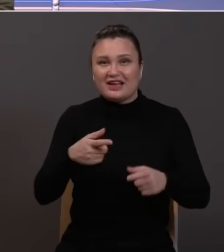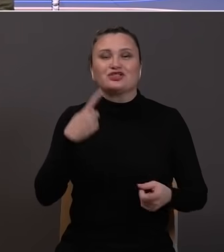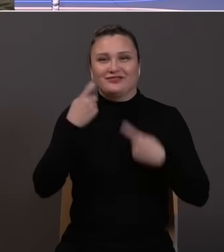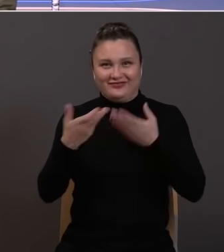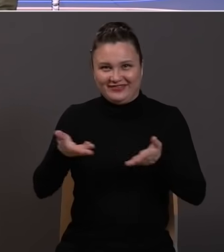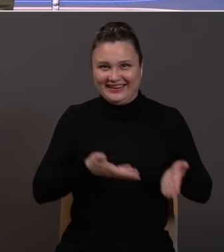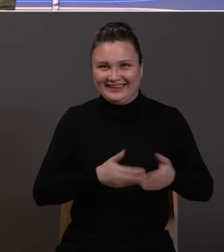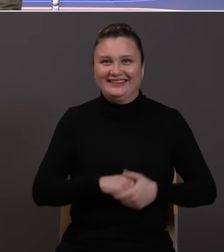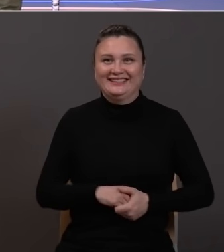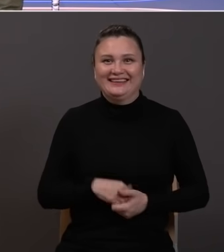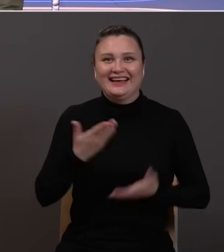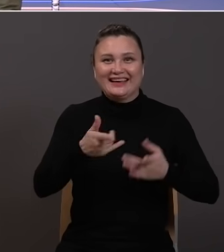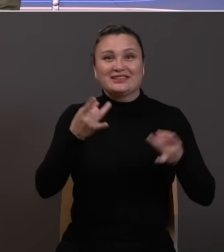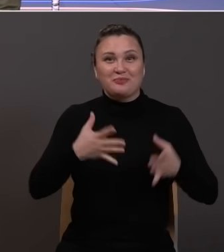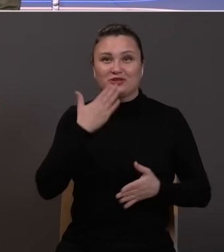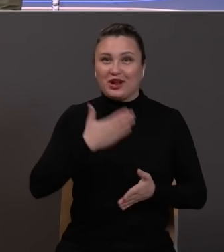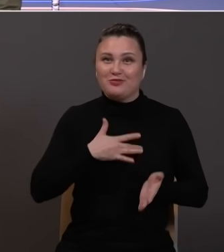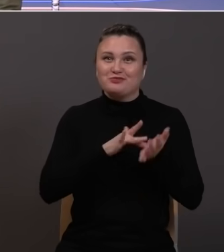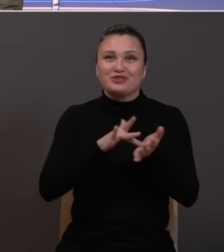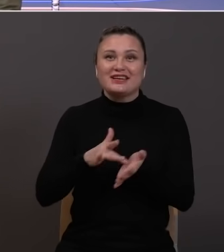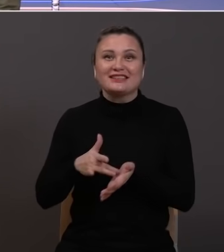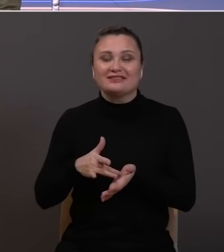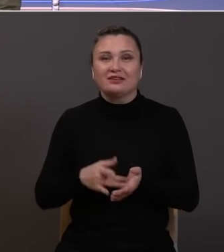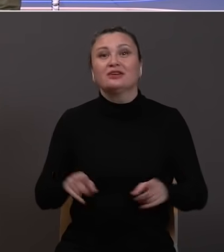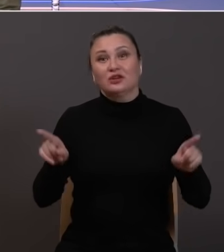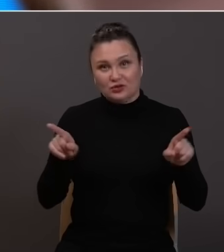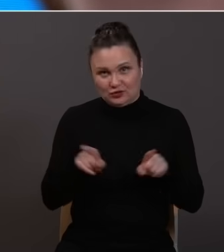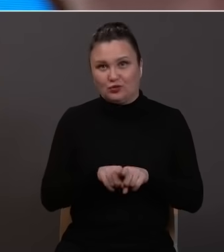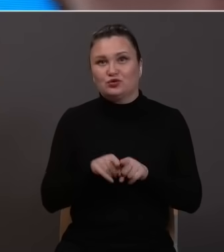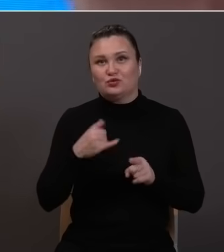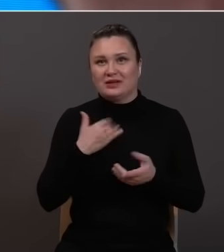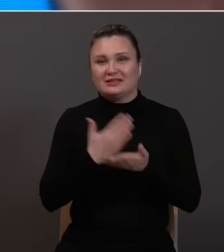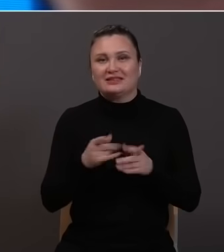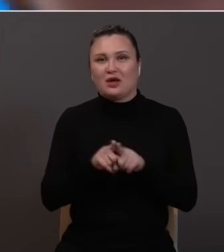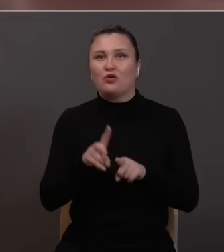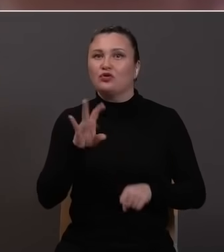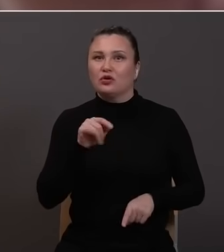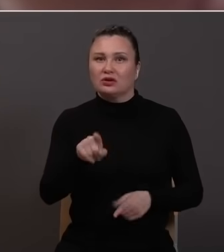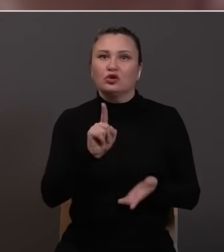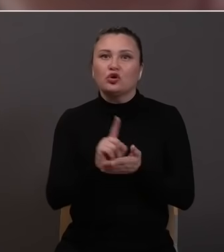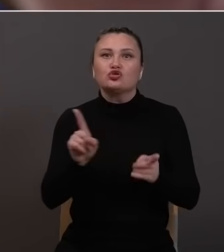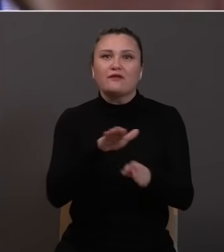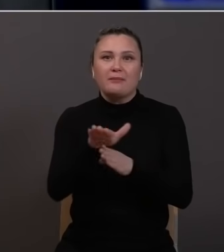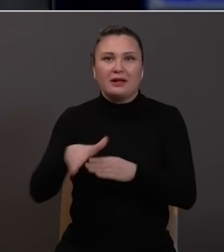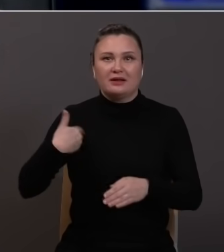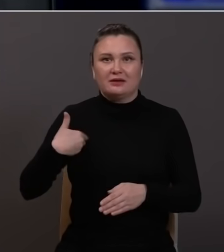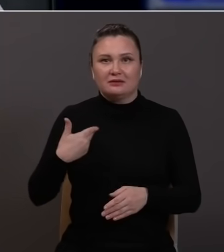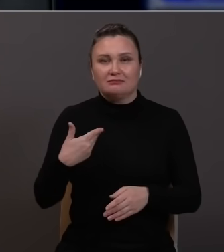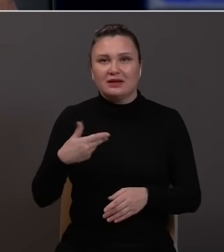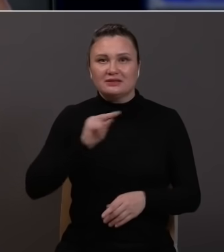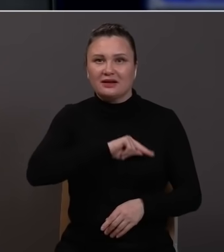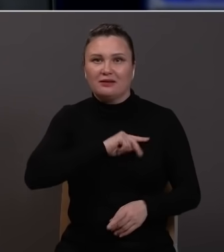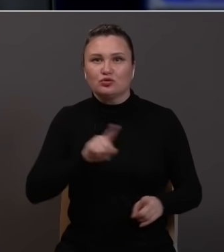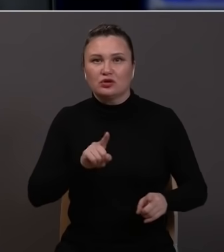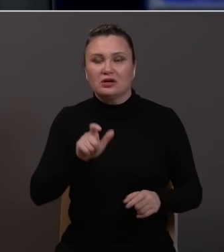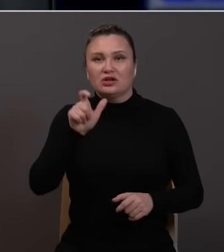команду. А если ты просто любишь путешествовать? Тоже у нас есть такое, но ты должен что-то выполнять. Полезная нагрузка.